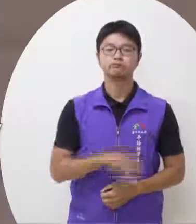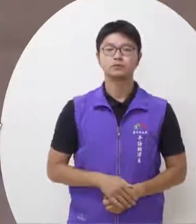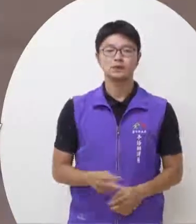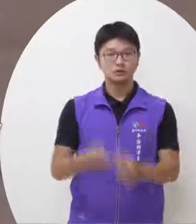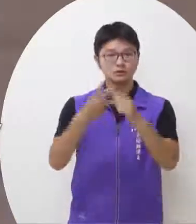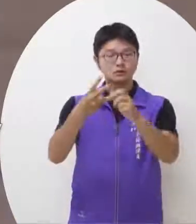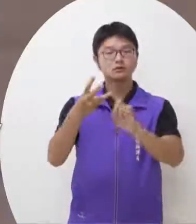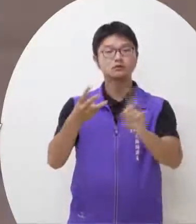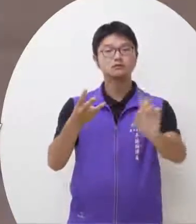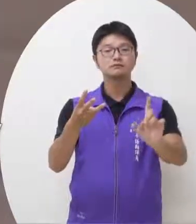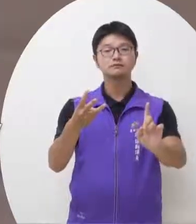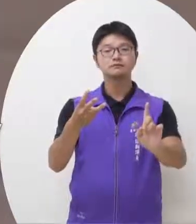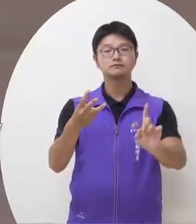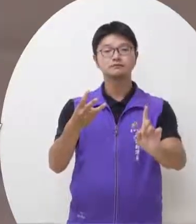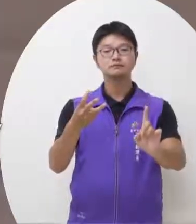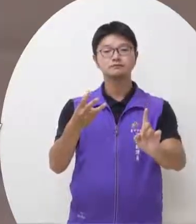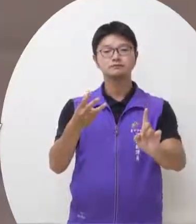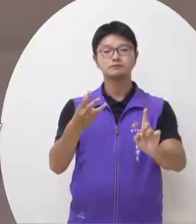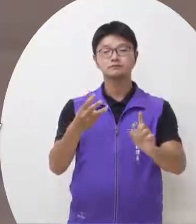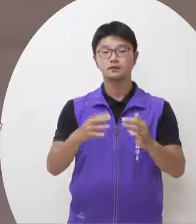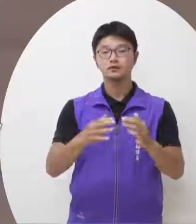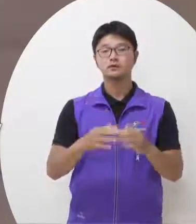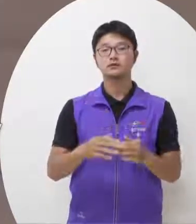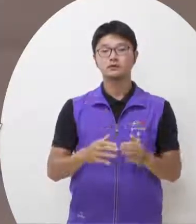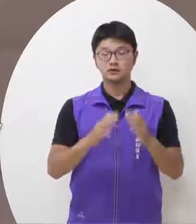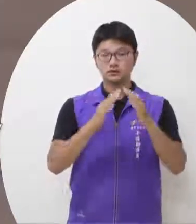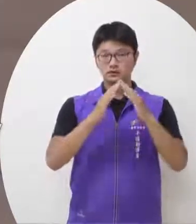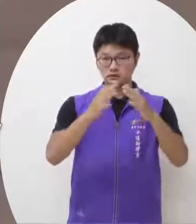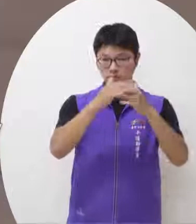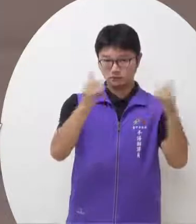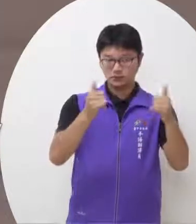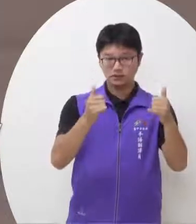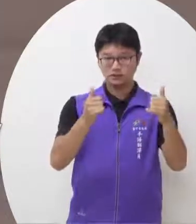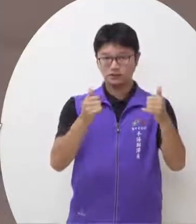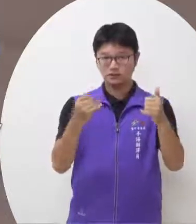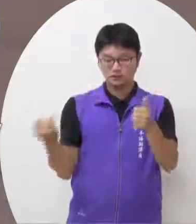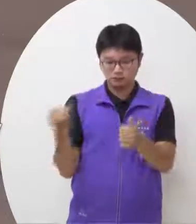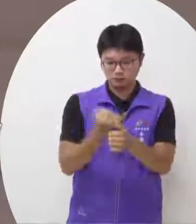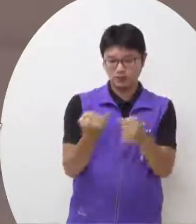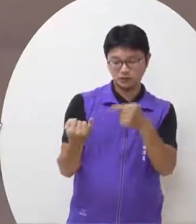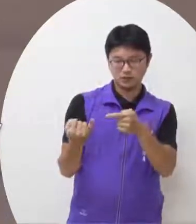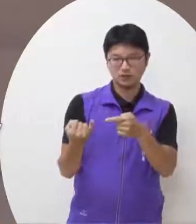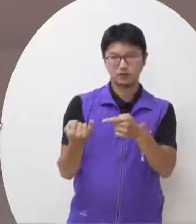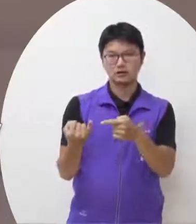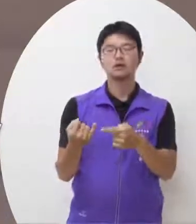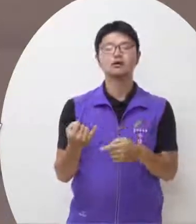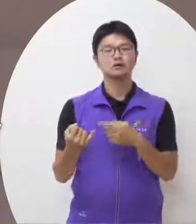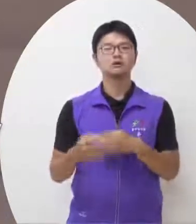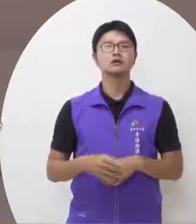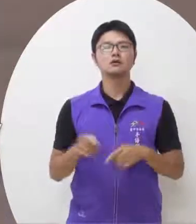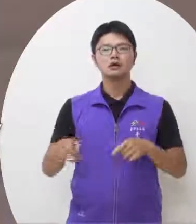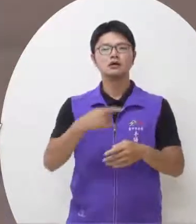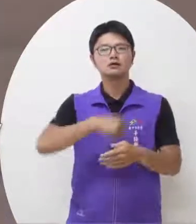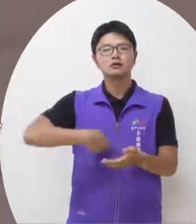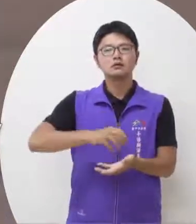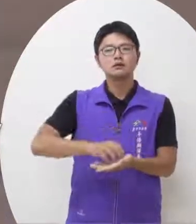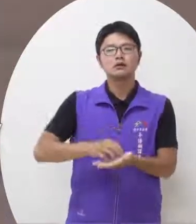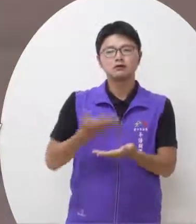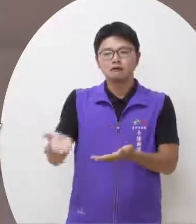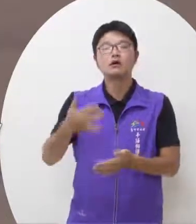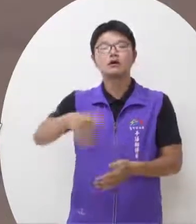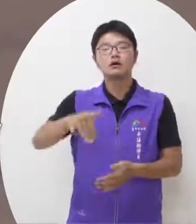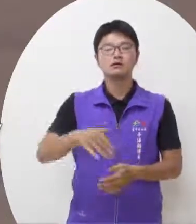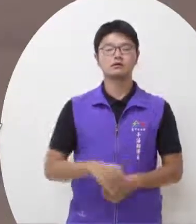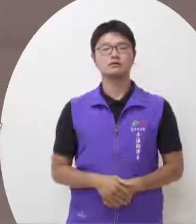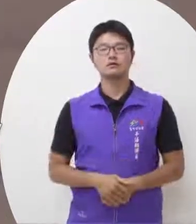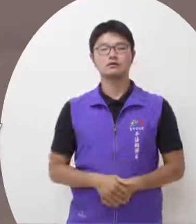么？我们的这个市民的配偶，新住民配偶，那因为他们在等待身份的期间，因为他们要